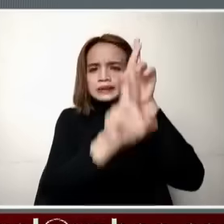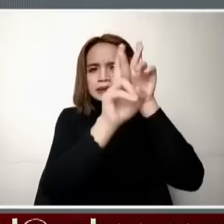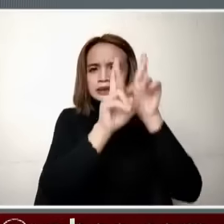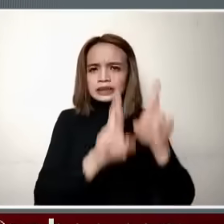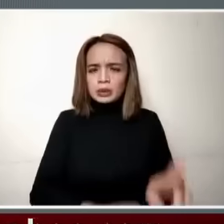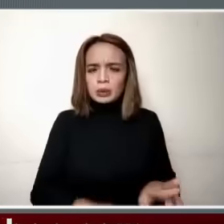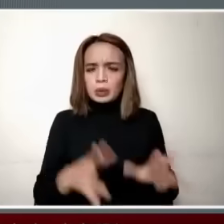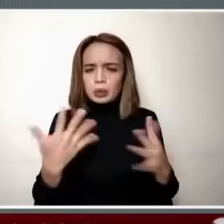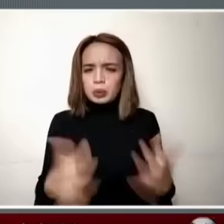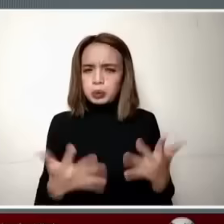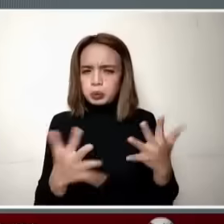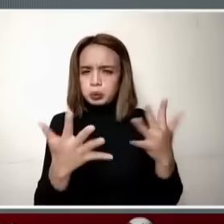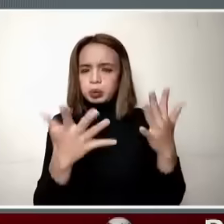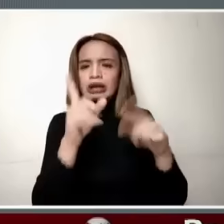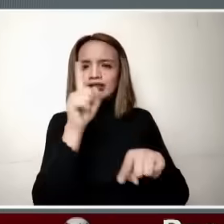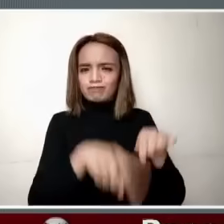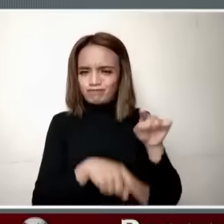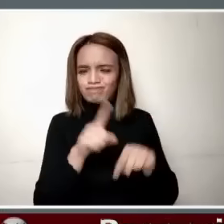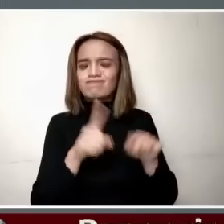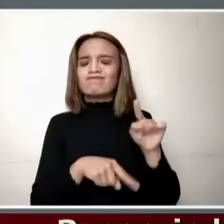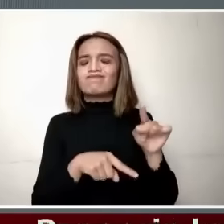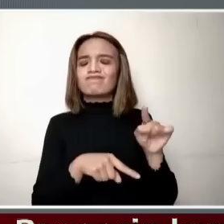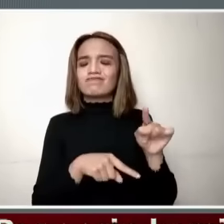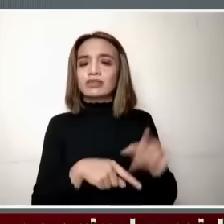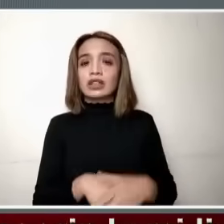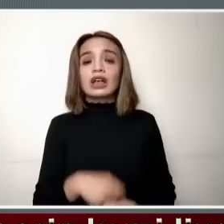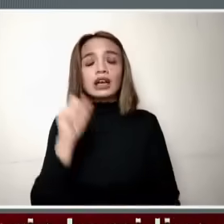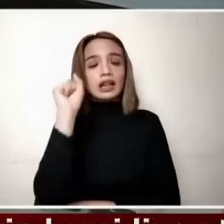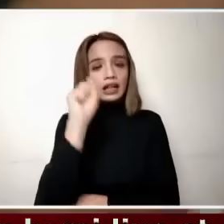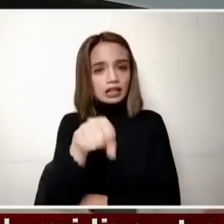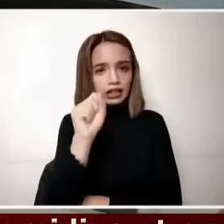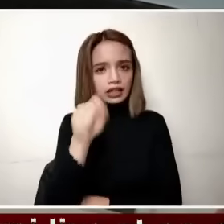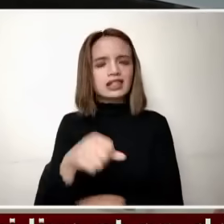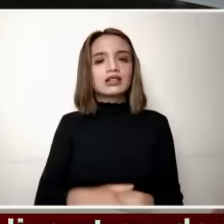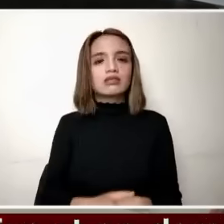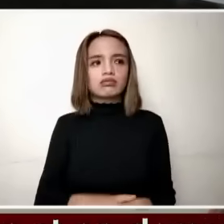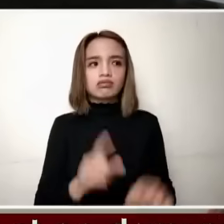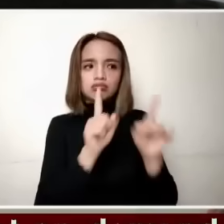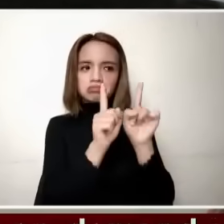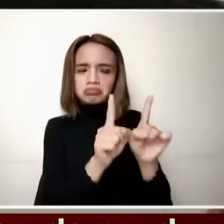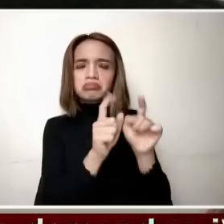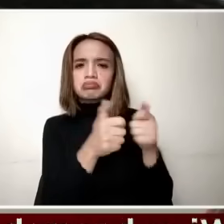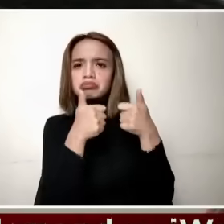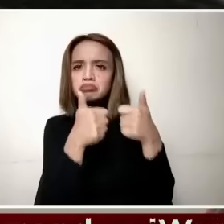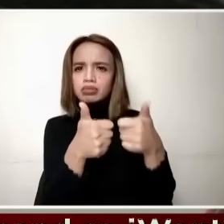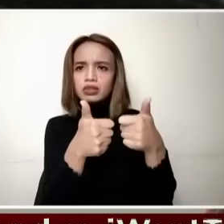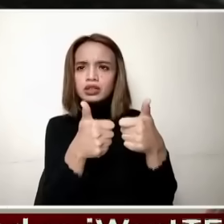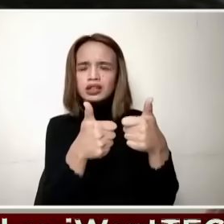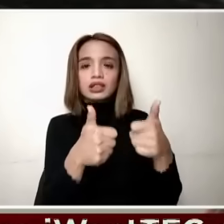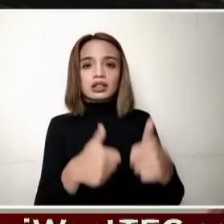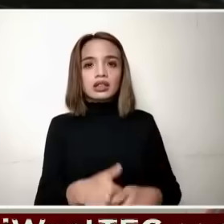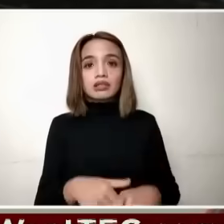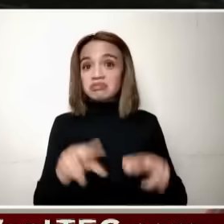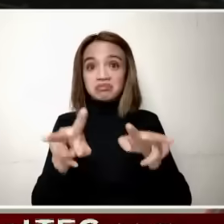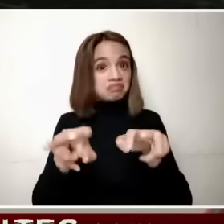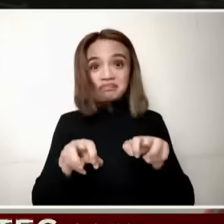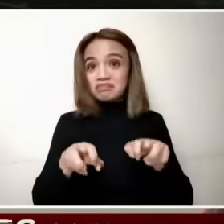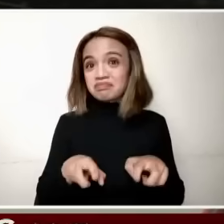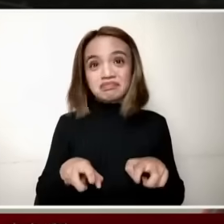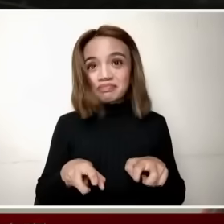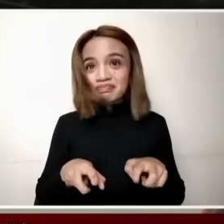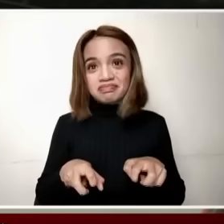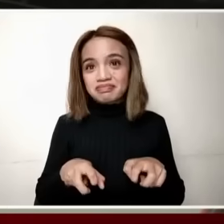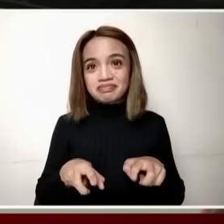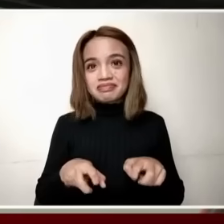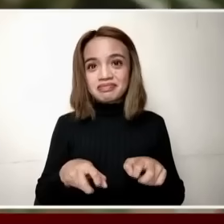sa kaibigang si Romy. Bukod sa mahusay makitungo sa kasama, hindi rin madamot sa mga baguhan ang kanyang